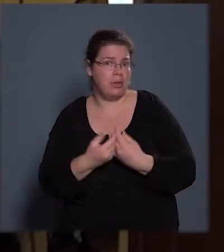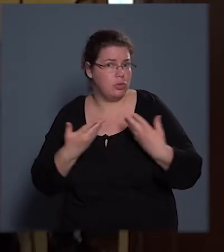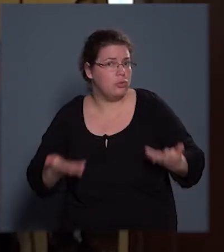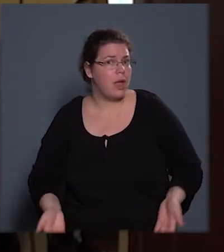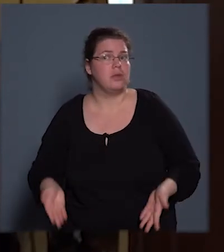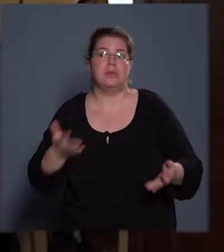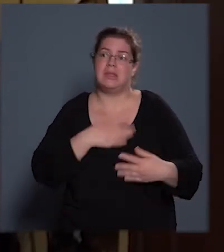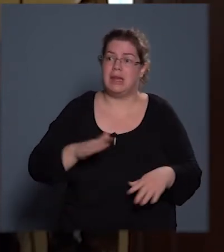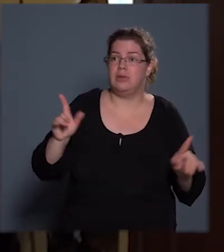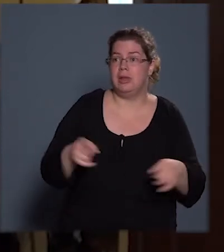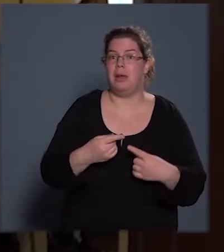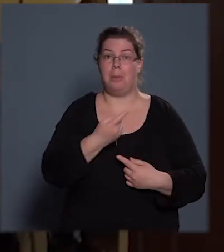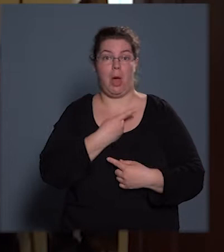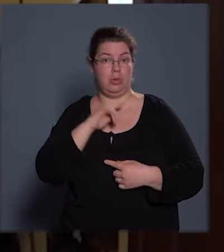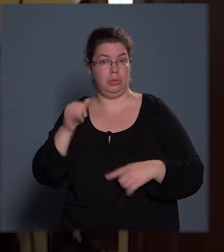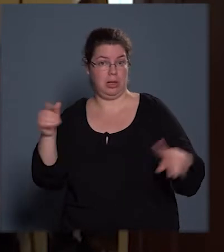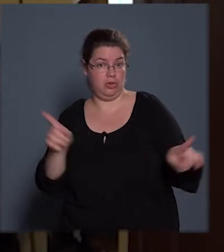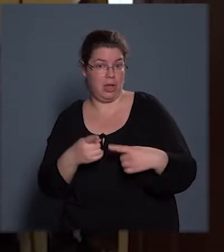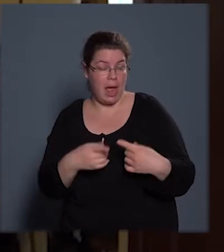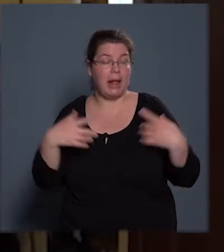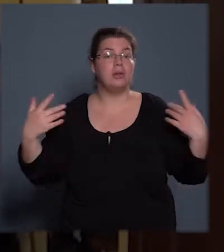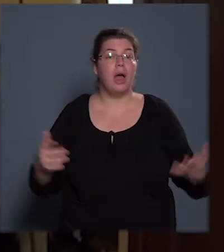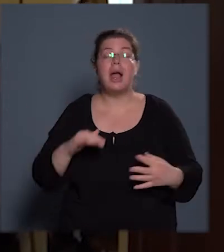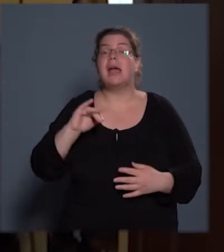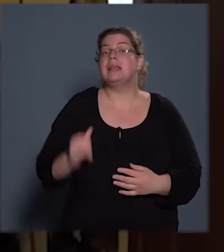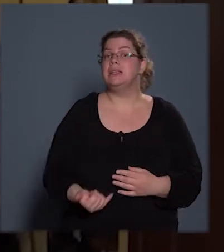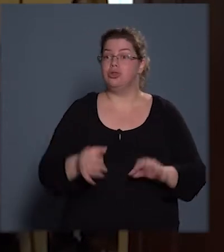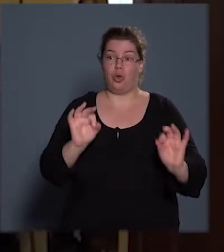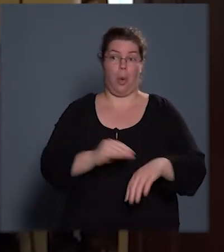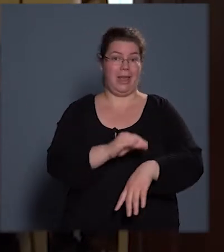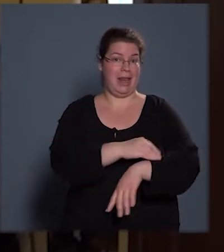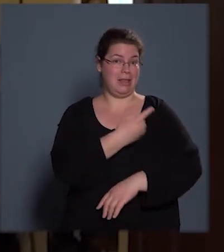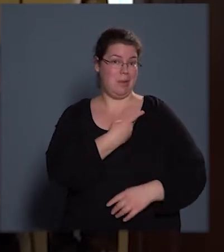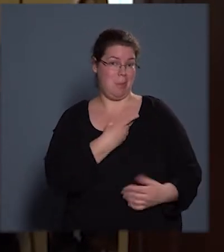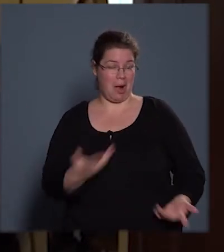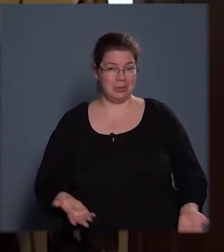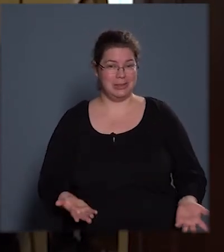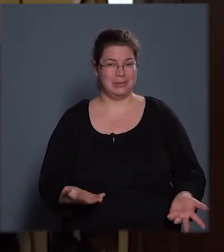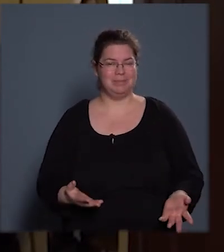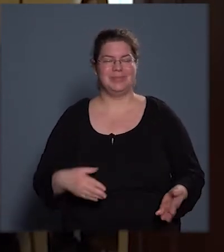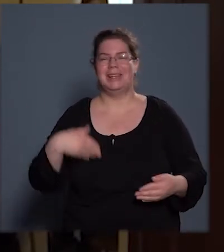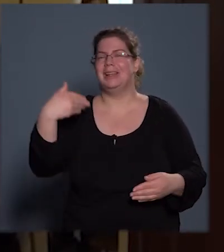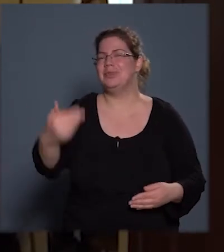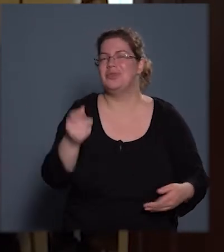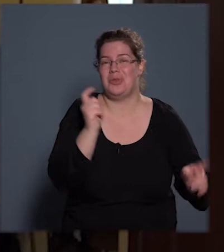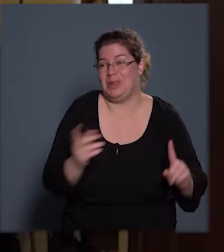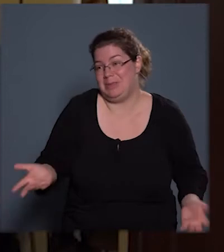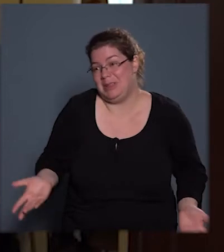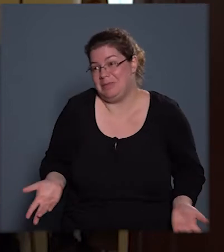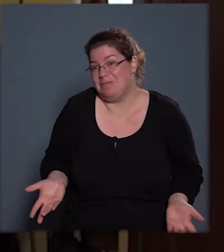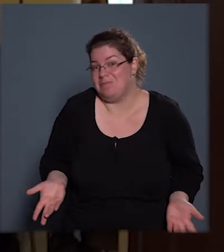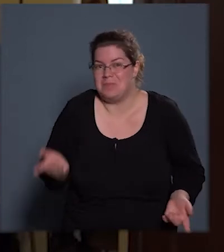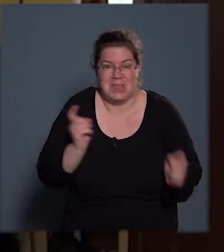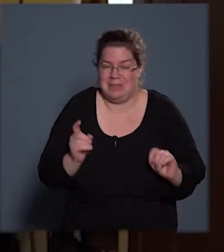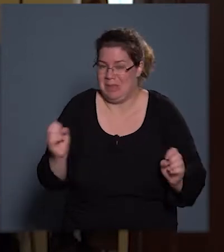szeretünk énekelni, magunknak is énekelünk akár, és akkor jól érezzük magunkat, tehát külső vélemény ezt igazán nekem